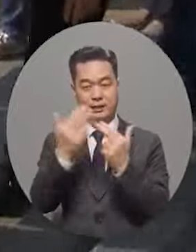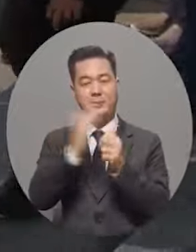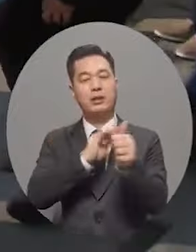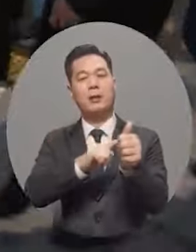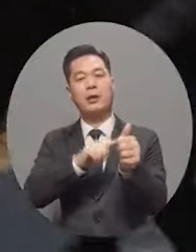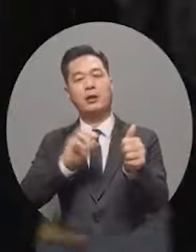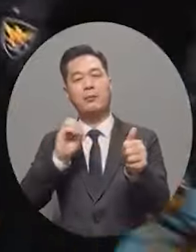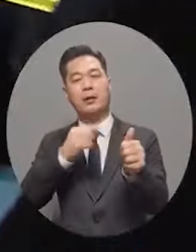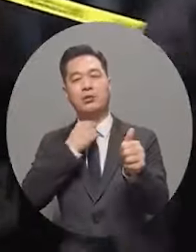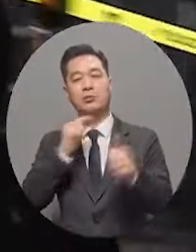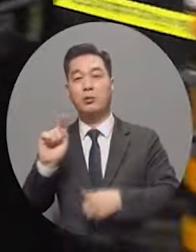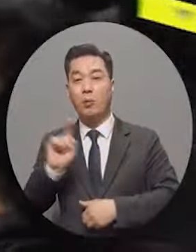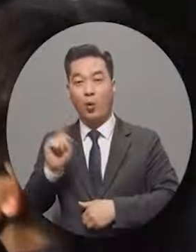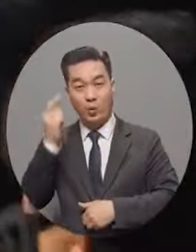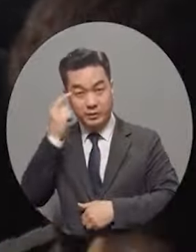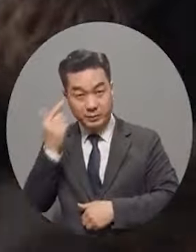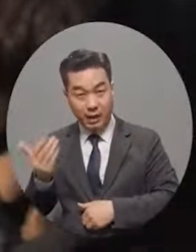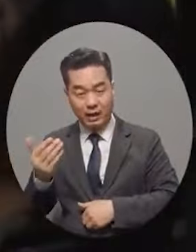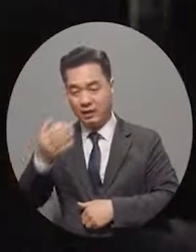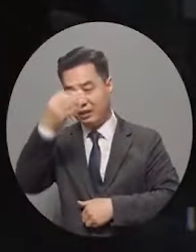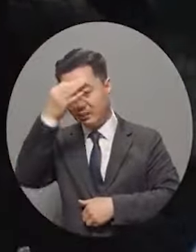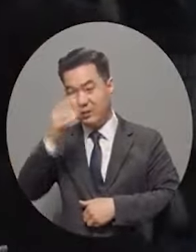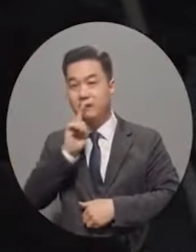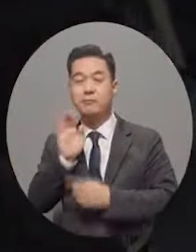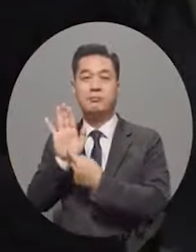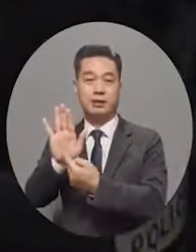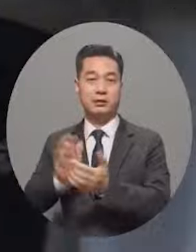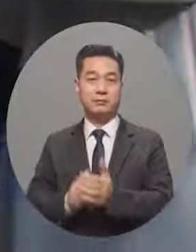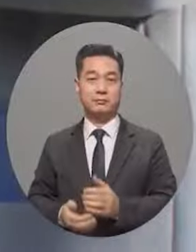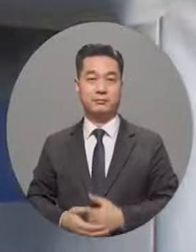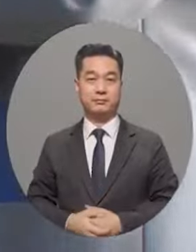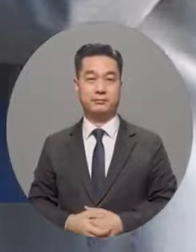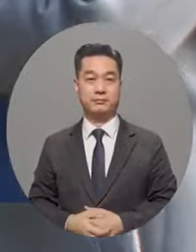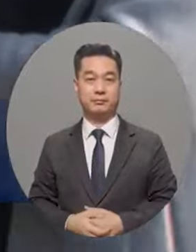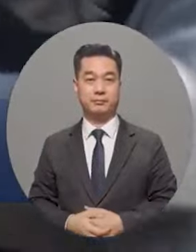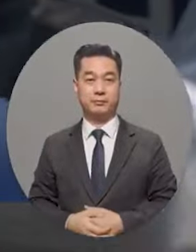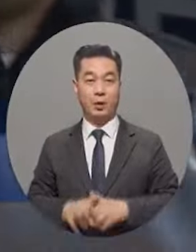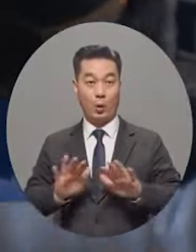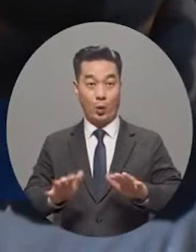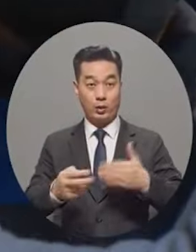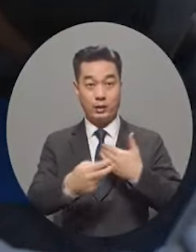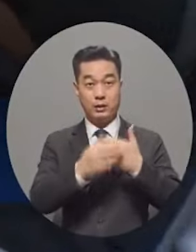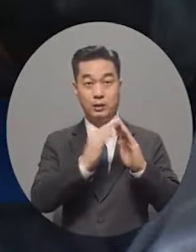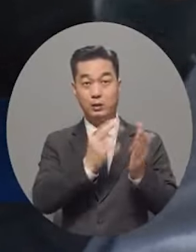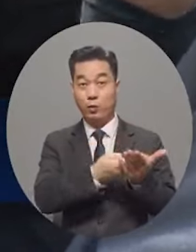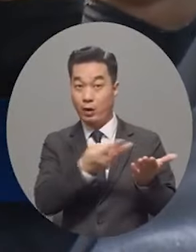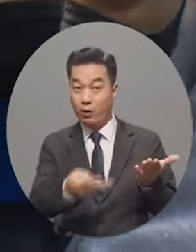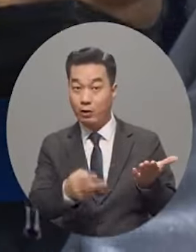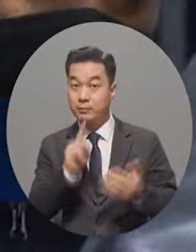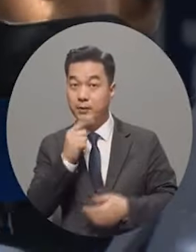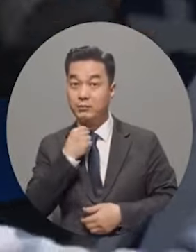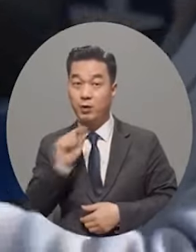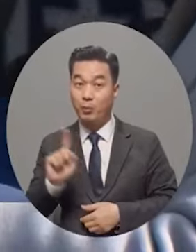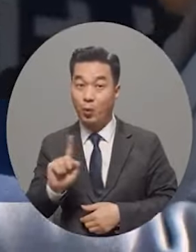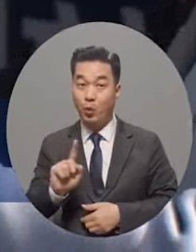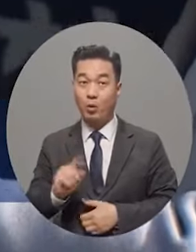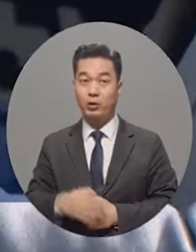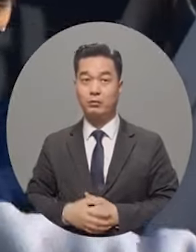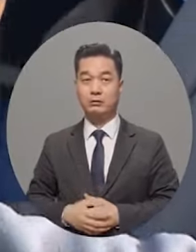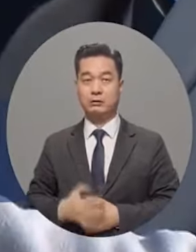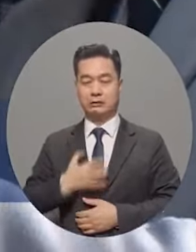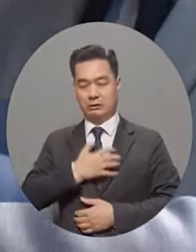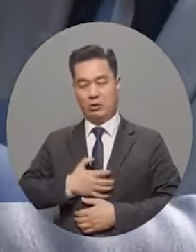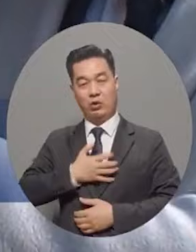없느냐는 취재진의 질문에 미안하다고 말했습니다. 이재명 대표 오늘 태울인데 하실 말씀 있으실까요?